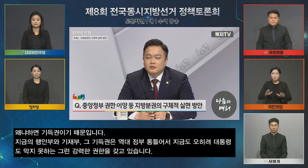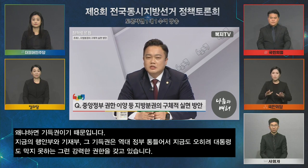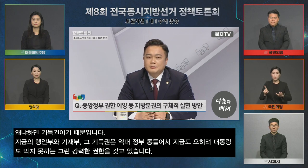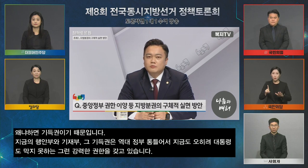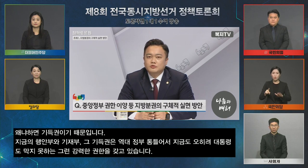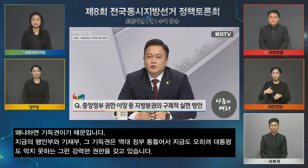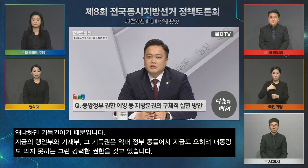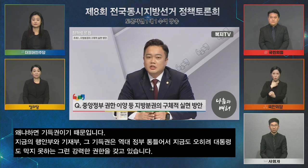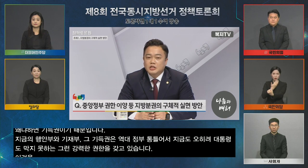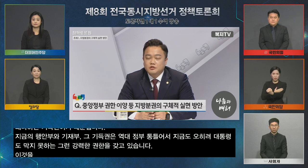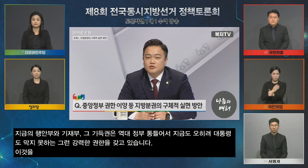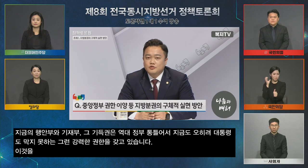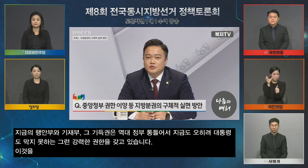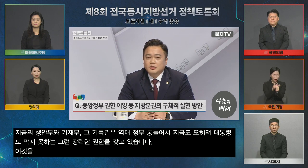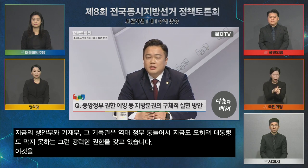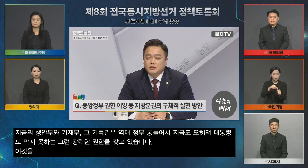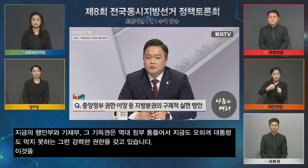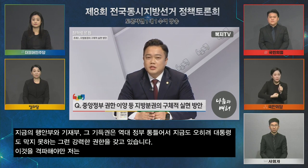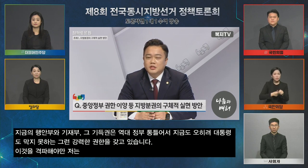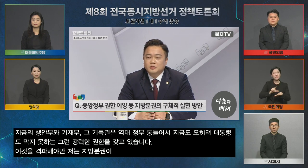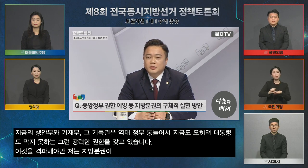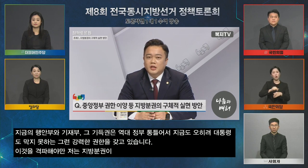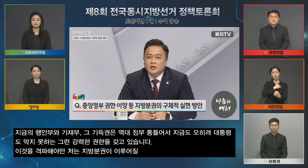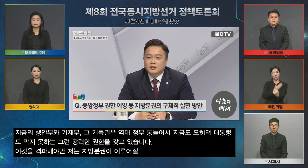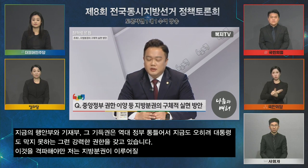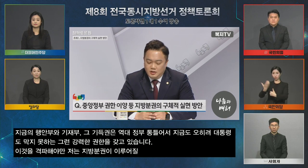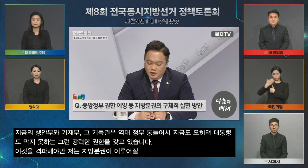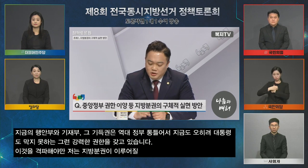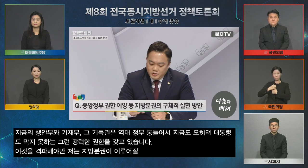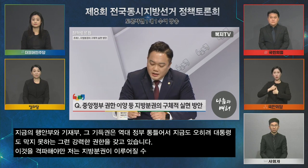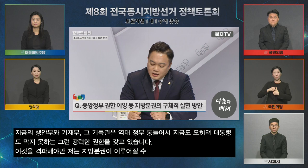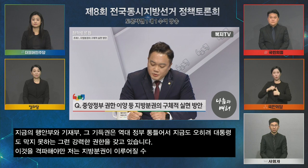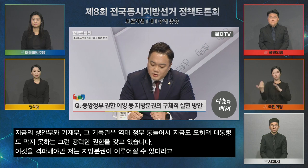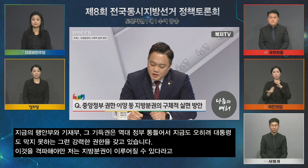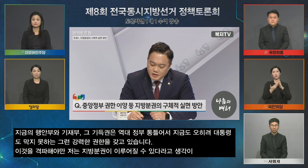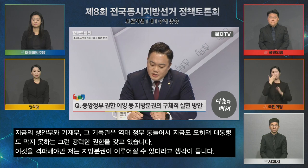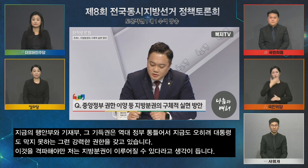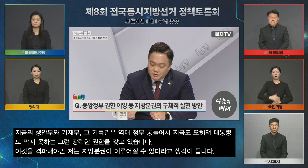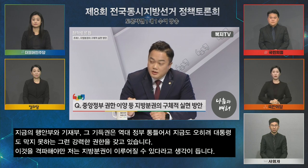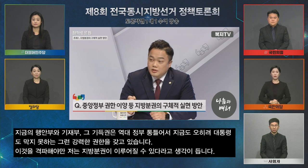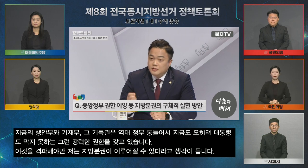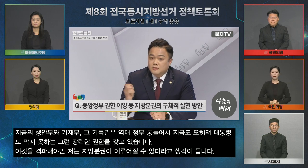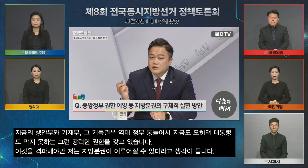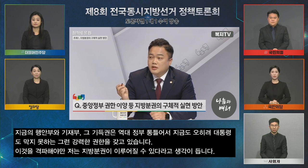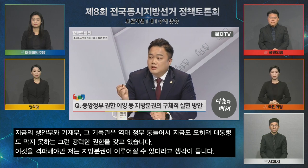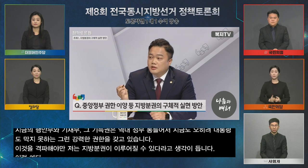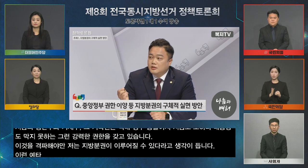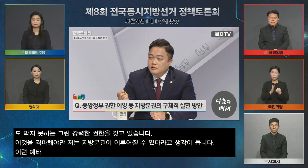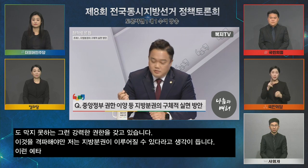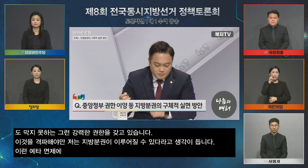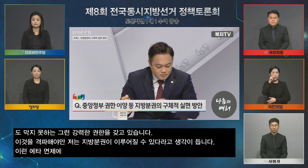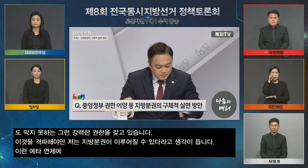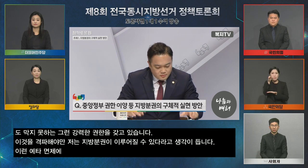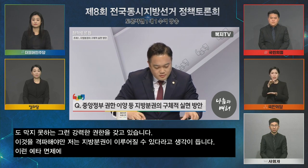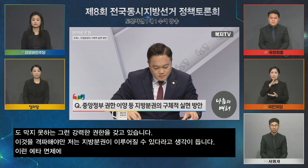저는 지방군권이 이루어질 수 있다고 생각이 듭니다. 이런 예타 면제에 대해서 제가